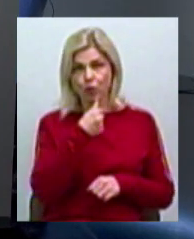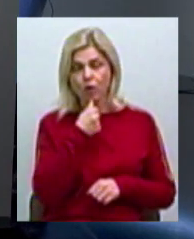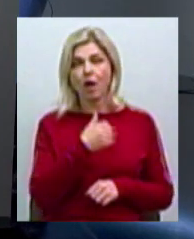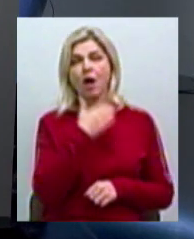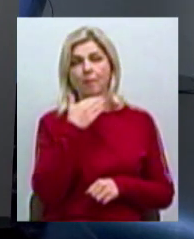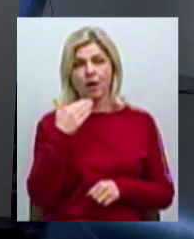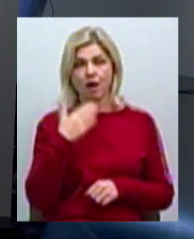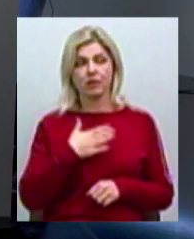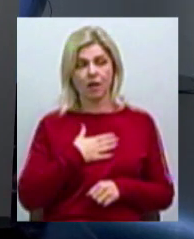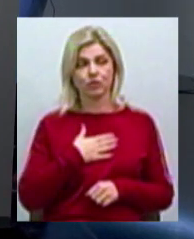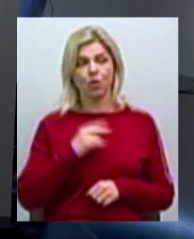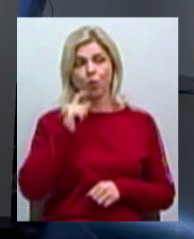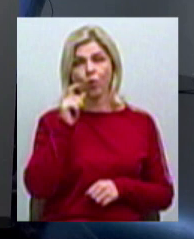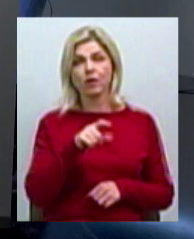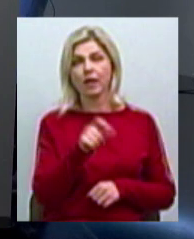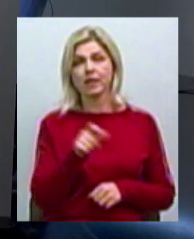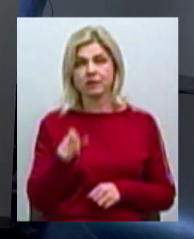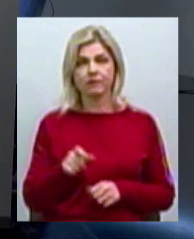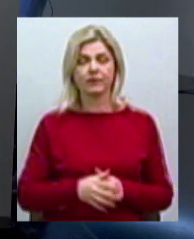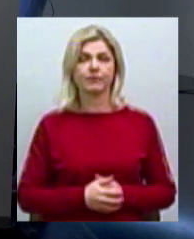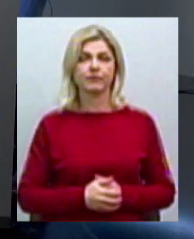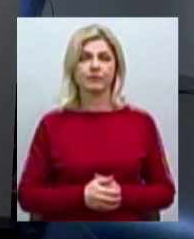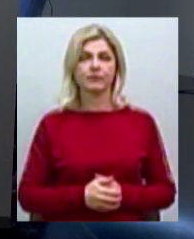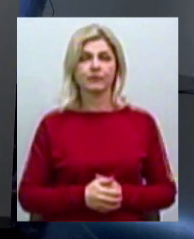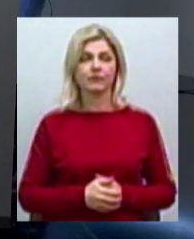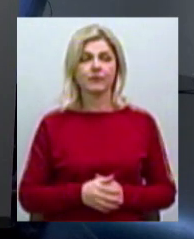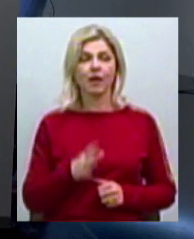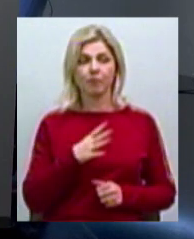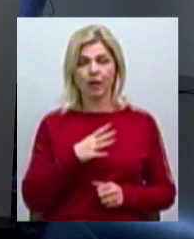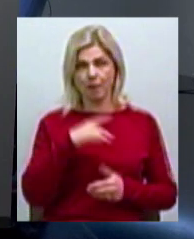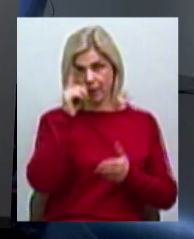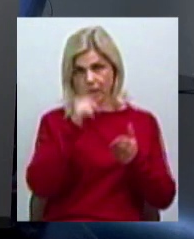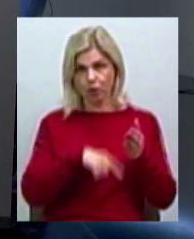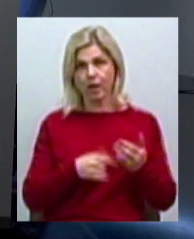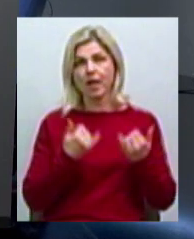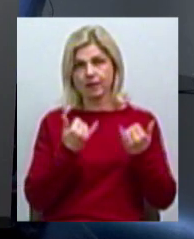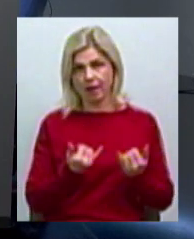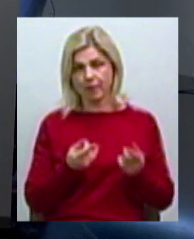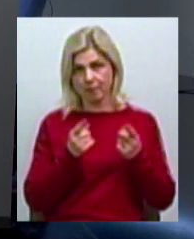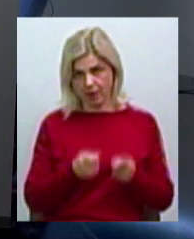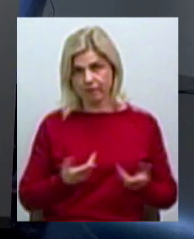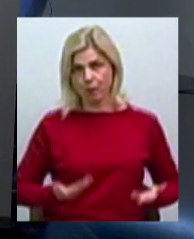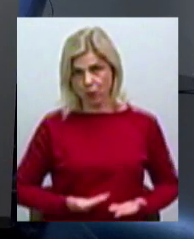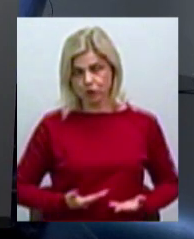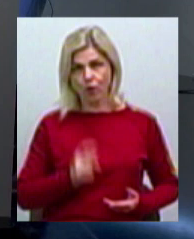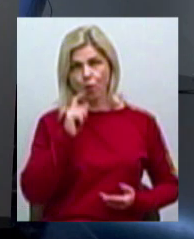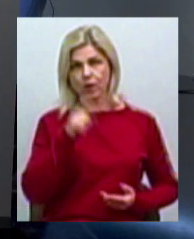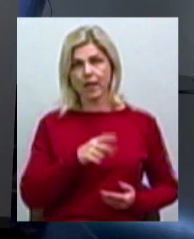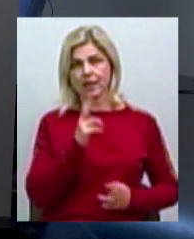наших співвітчизників, співгромадян були переконані, що ось тепер насправді поживемо, країна